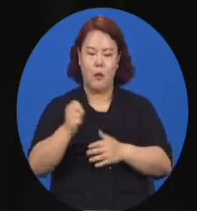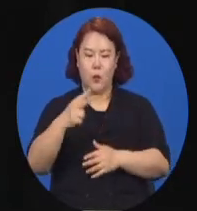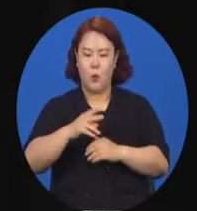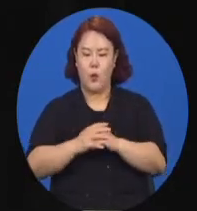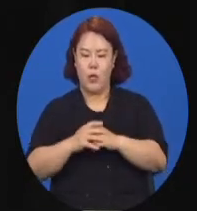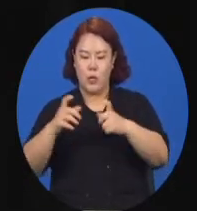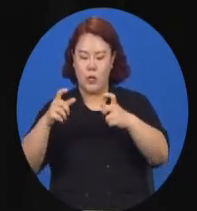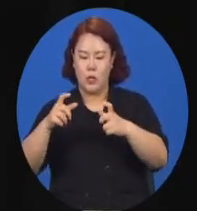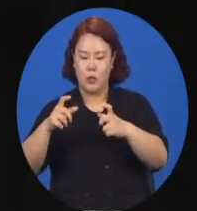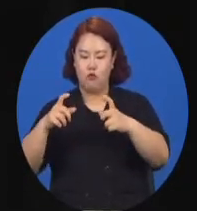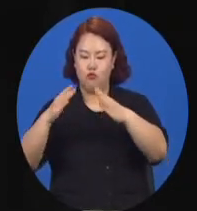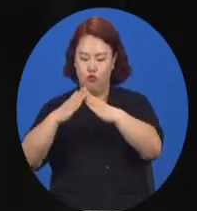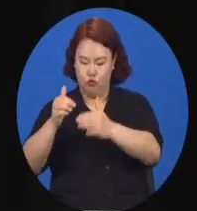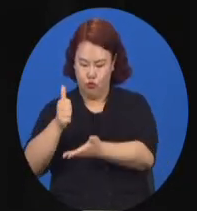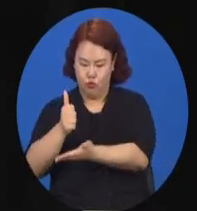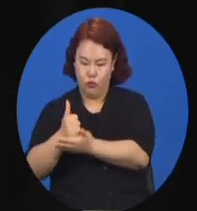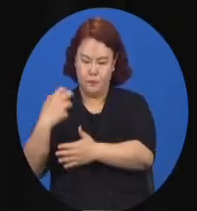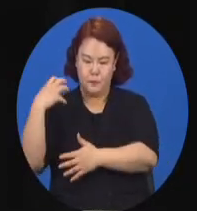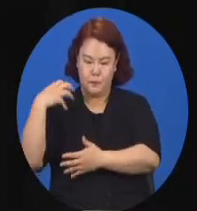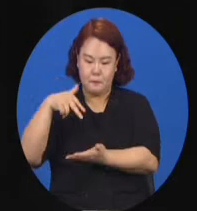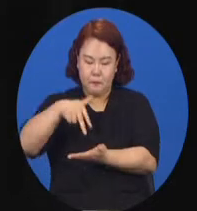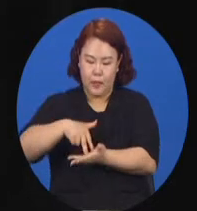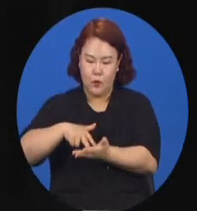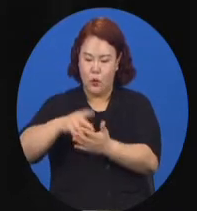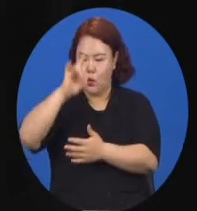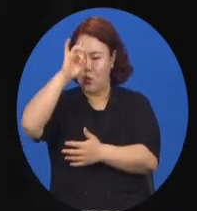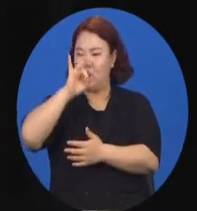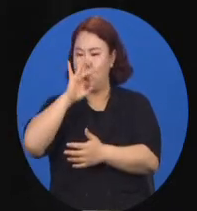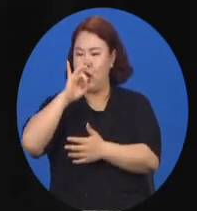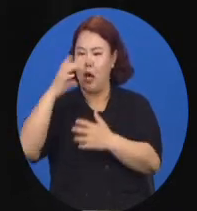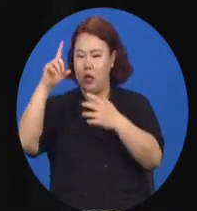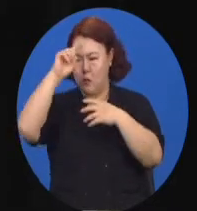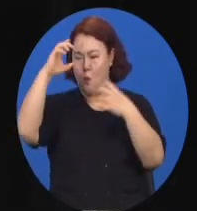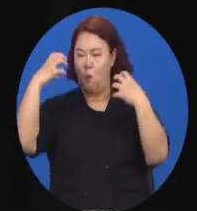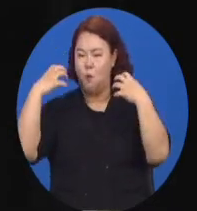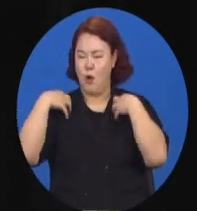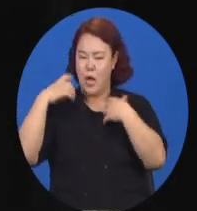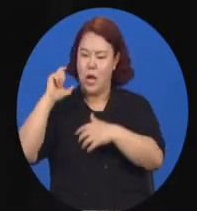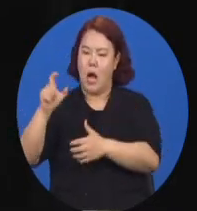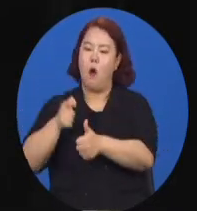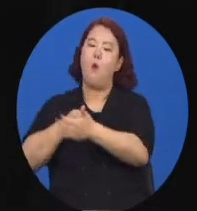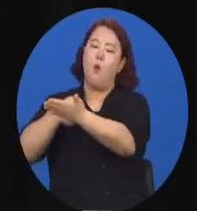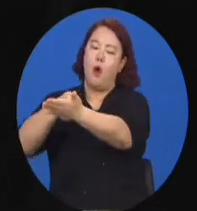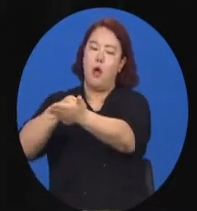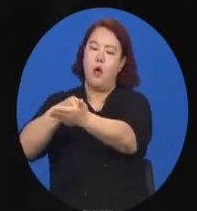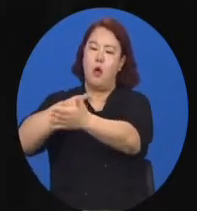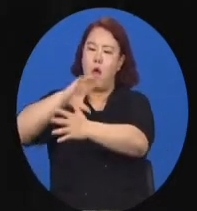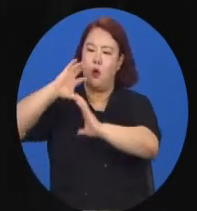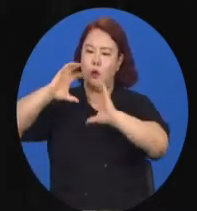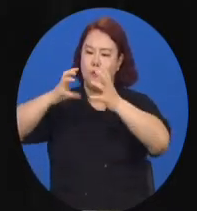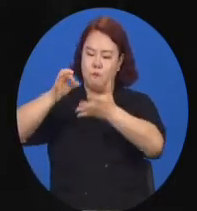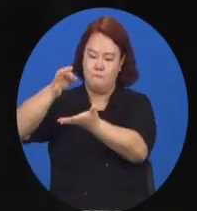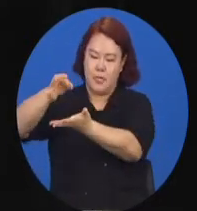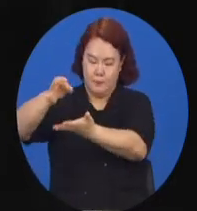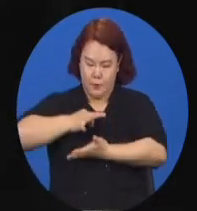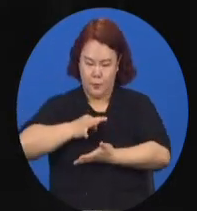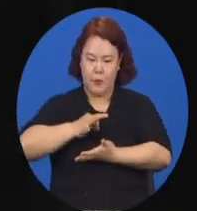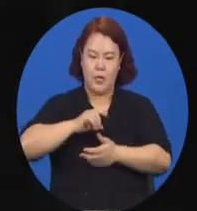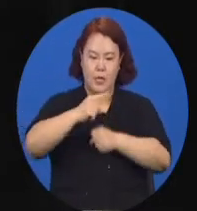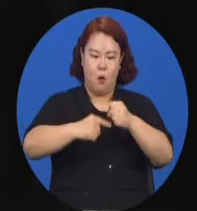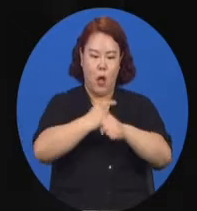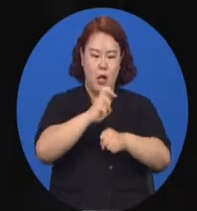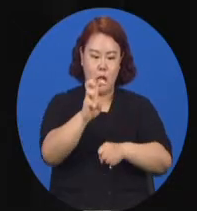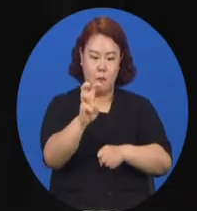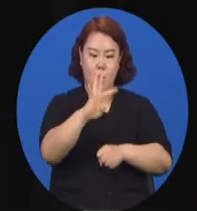군수로서 중앙정부에 강력히 요구하여 국비를 받아오겠습니다. 연간 30억 원 수준의 운영비